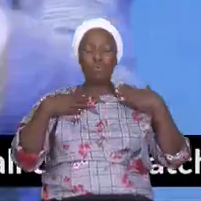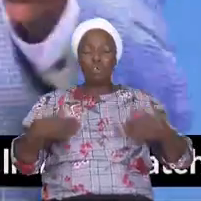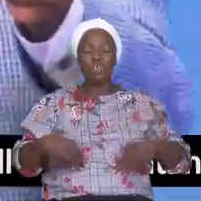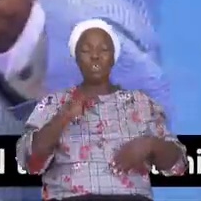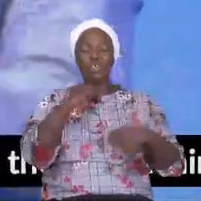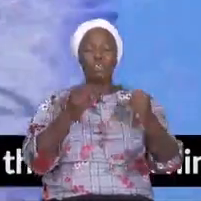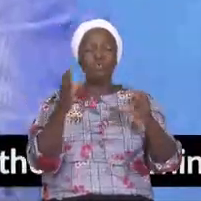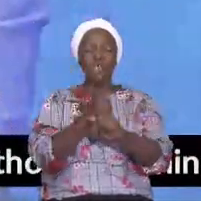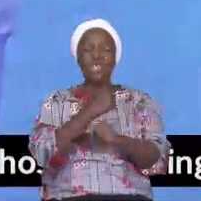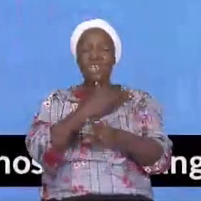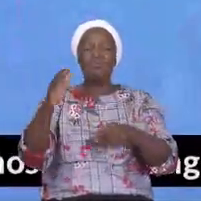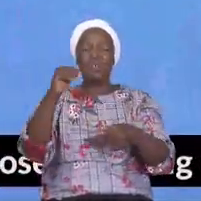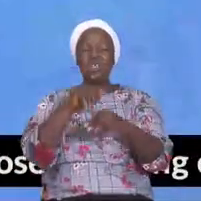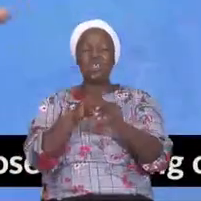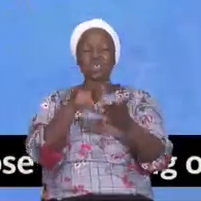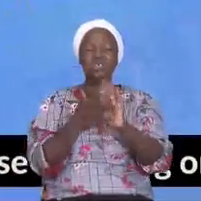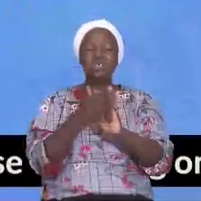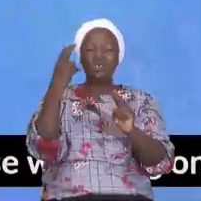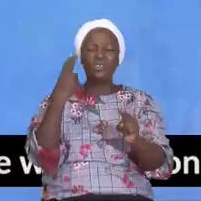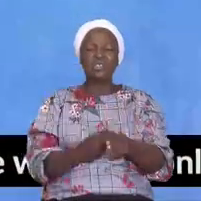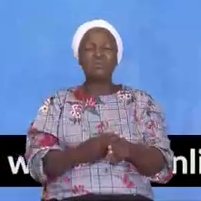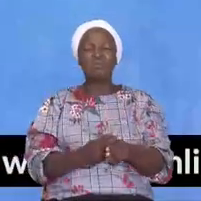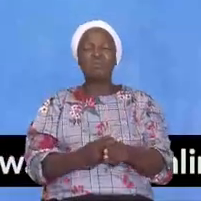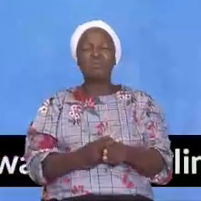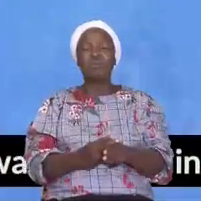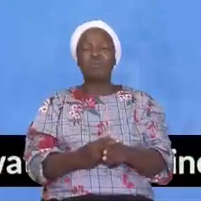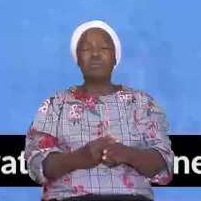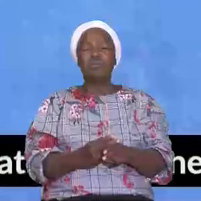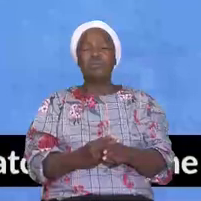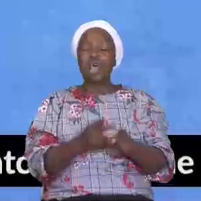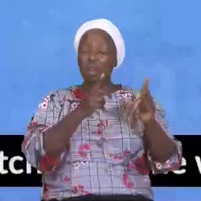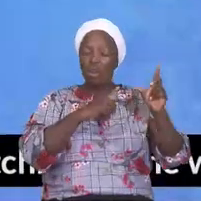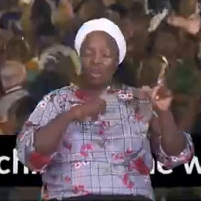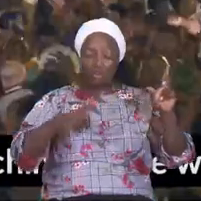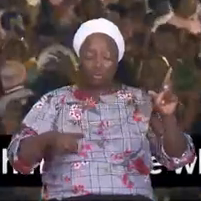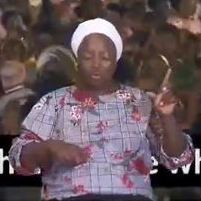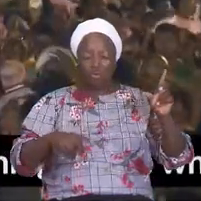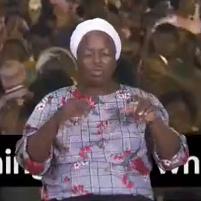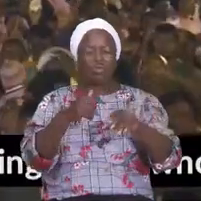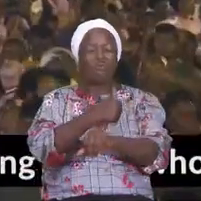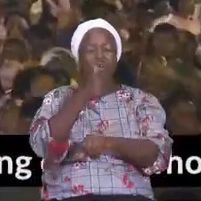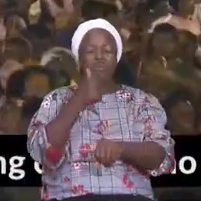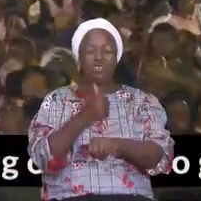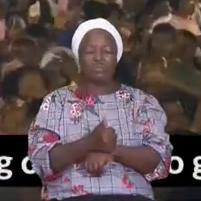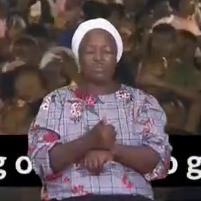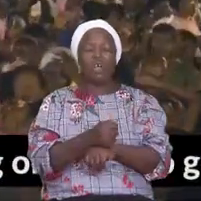Tout est réglé maintenant. Tout enflement sur ton corps est ôté au nom de